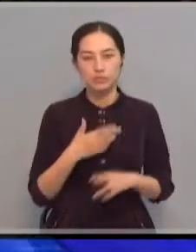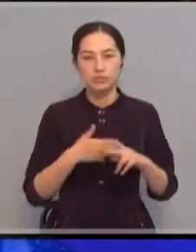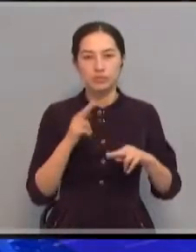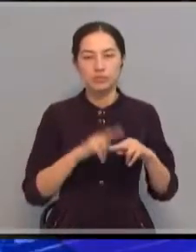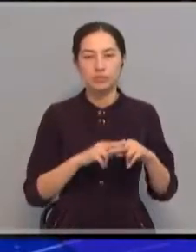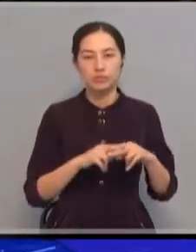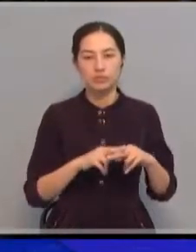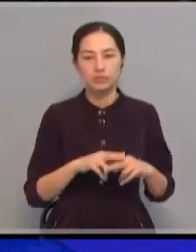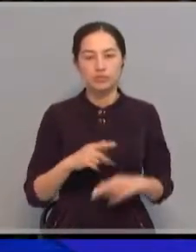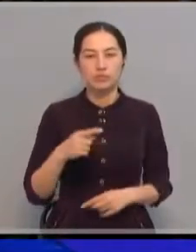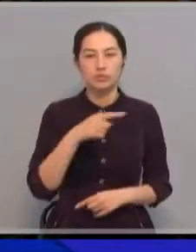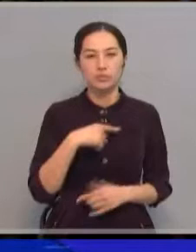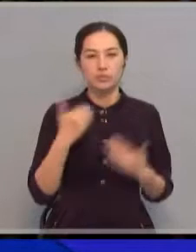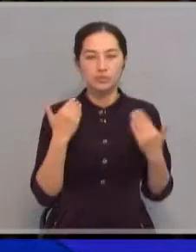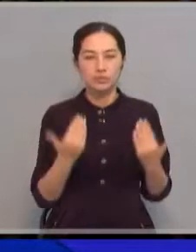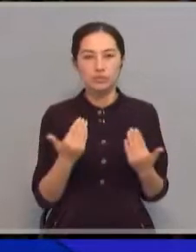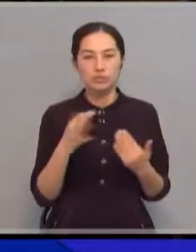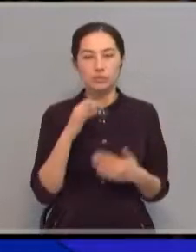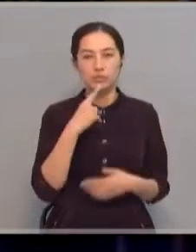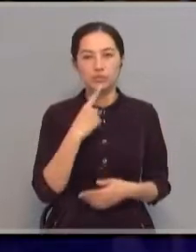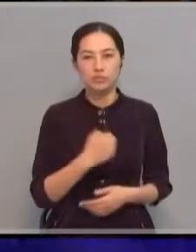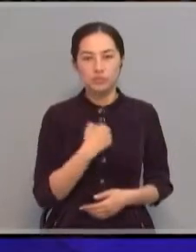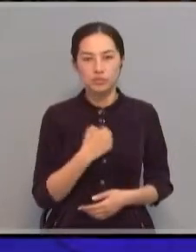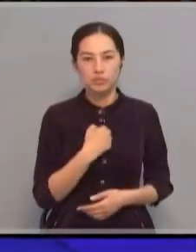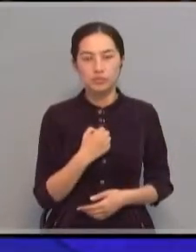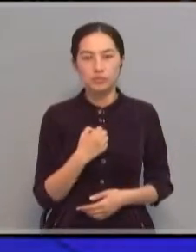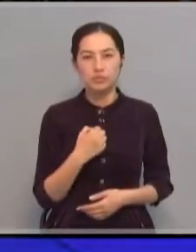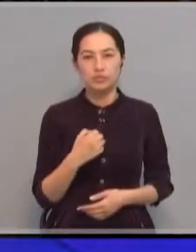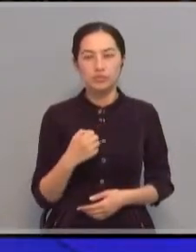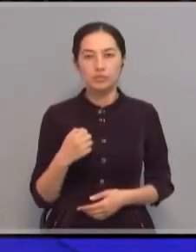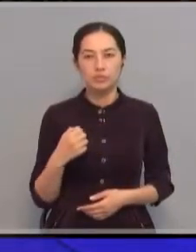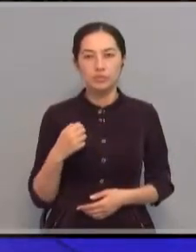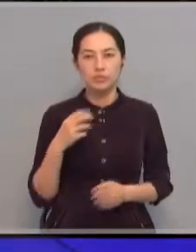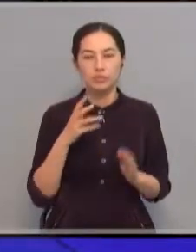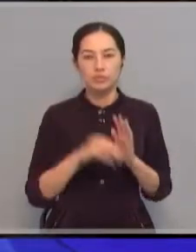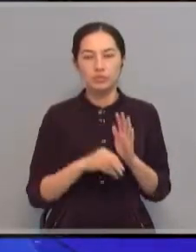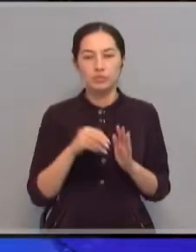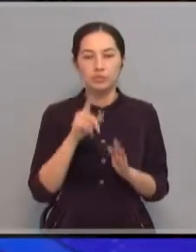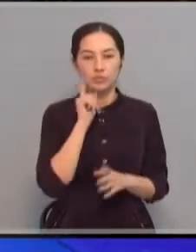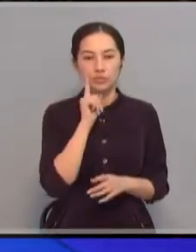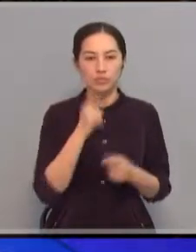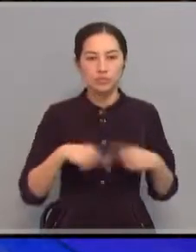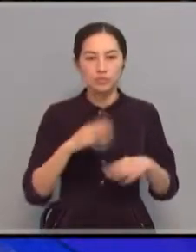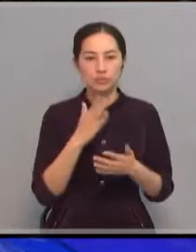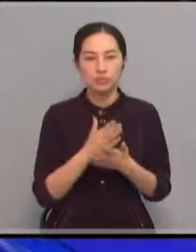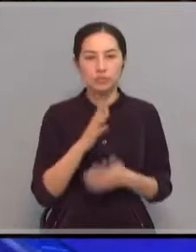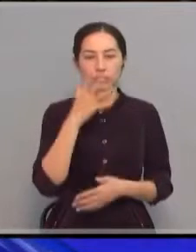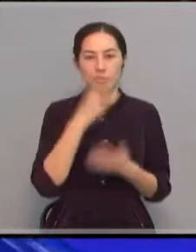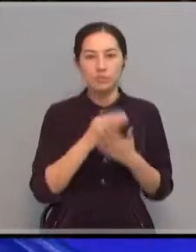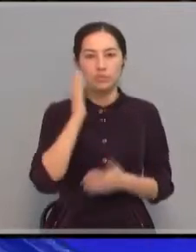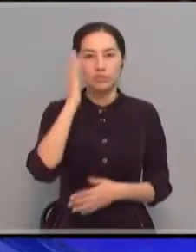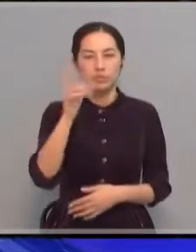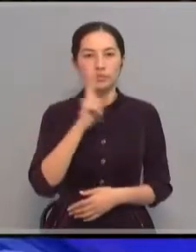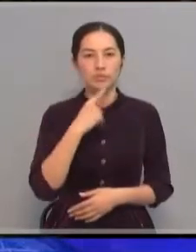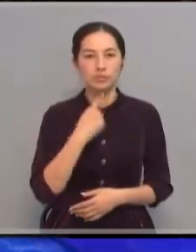Сондықтан біздің де қазір әскер мен әскерде жүріп атқан жастарымыз бар. Өзінің болашағын